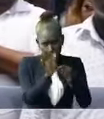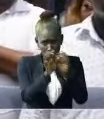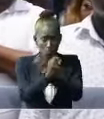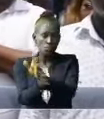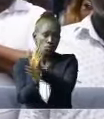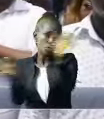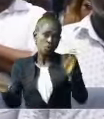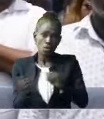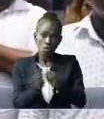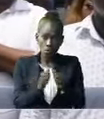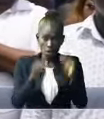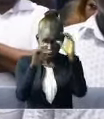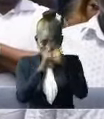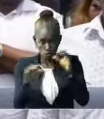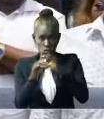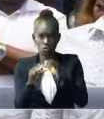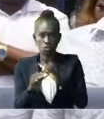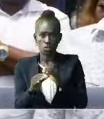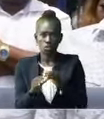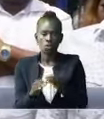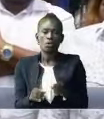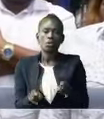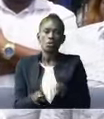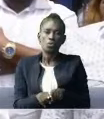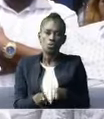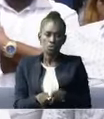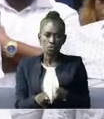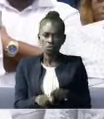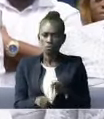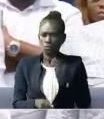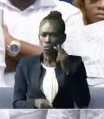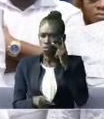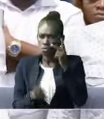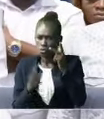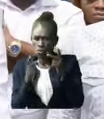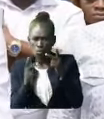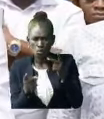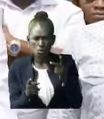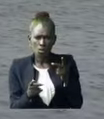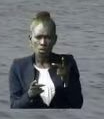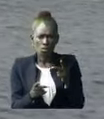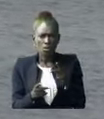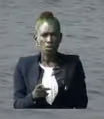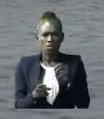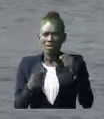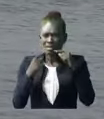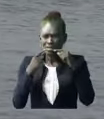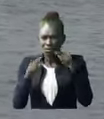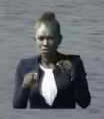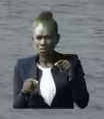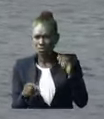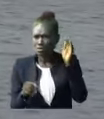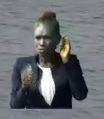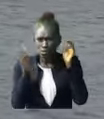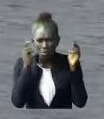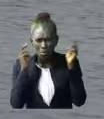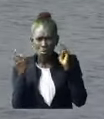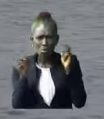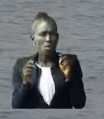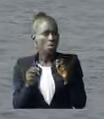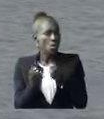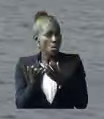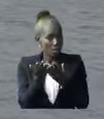tout le monde. Et enfin, pour la rumeur, nous sommes en train de vérifier. Pour le moment, elle n'est pas affairée. On est en train de vérifier la rumeur. Si c'est vrai,